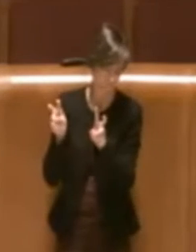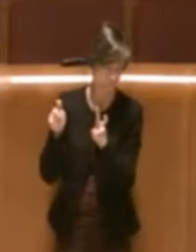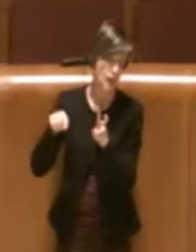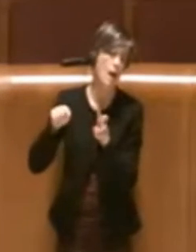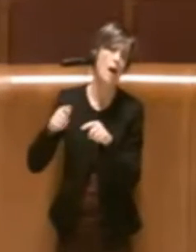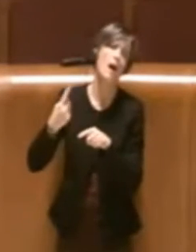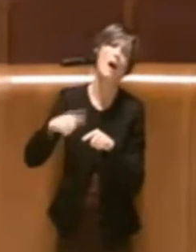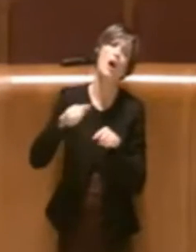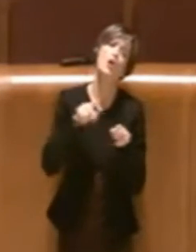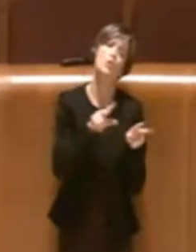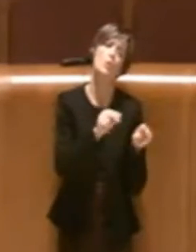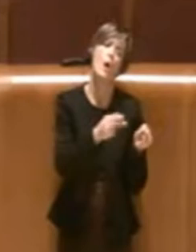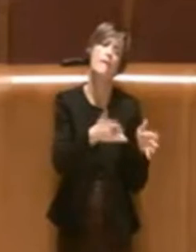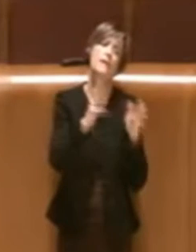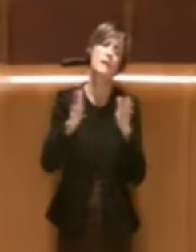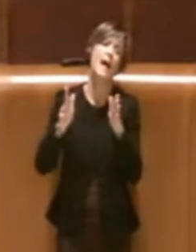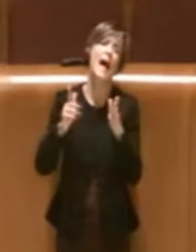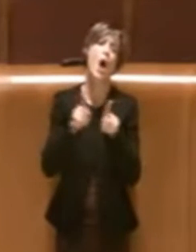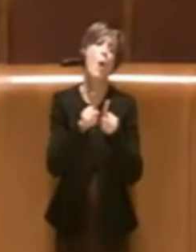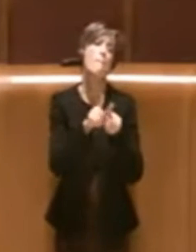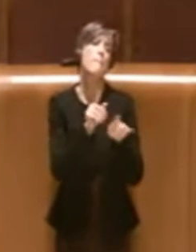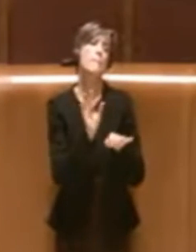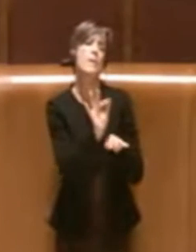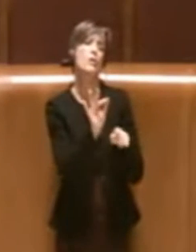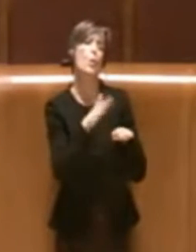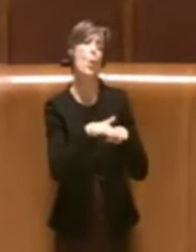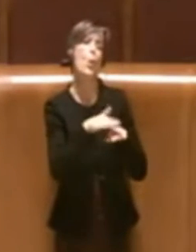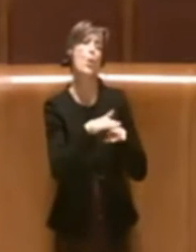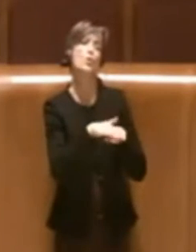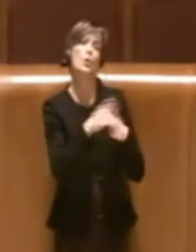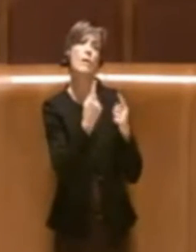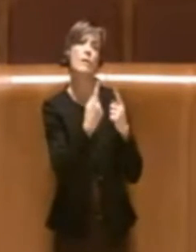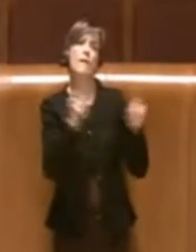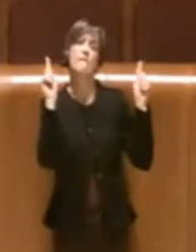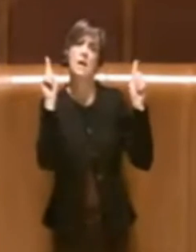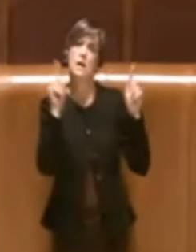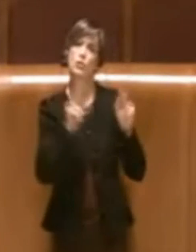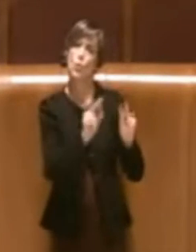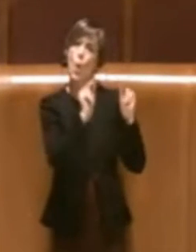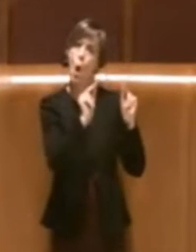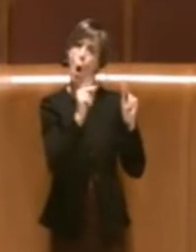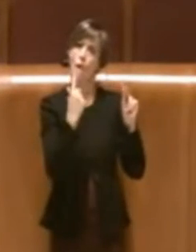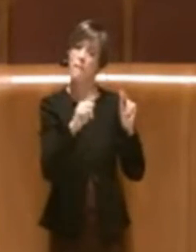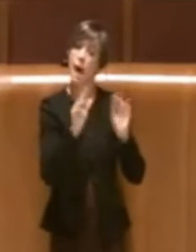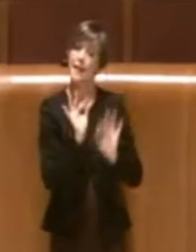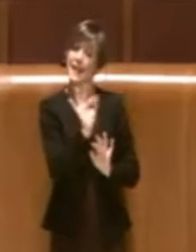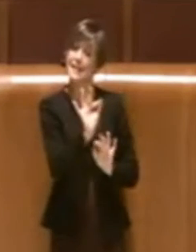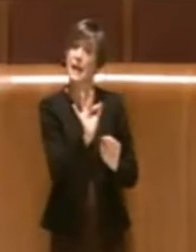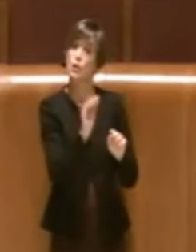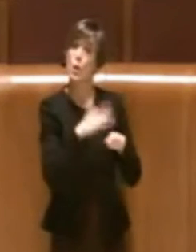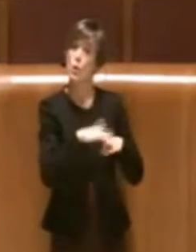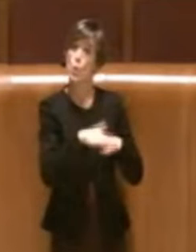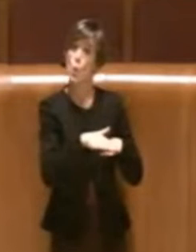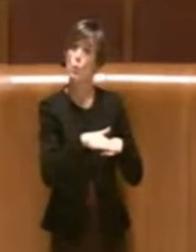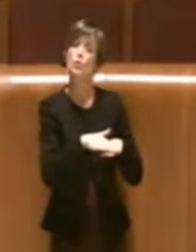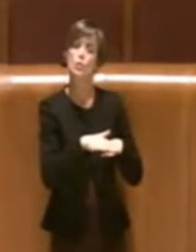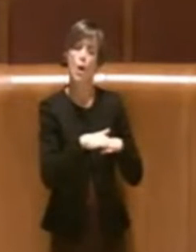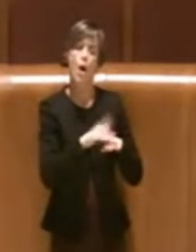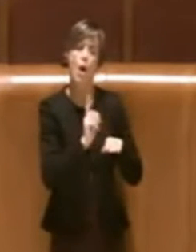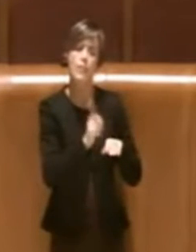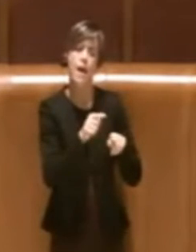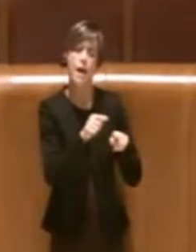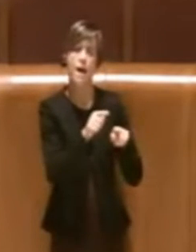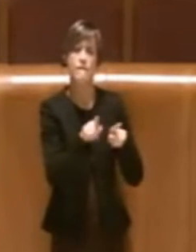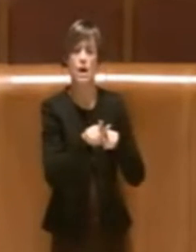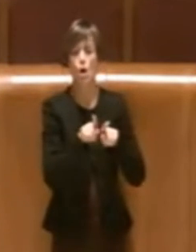siano destinazioni mirate a dare sempre servizi al cittadino. Tra le destinazioni è